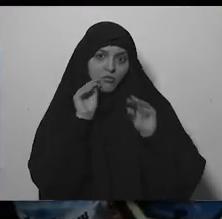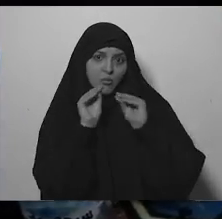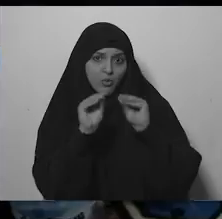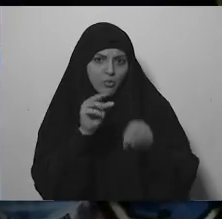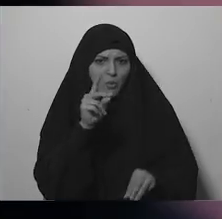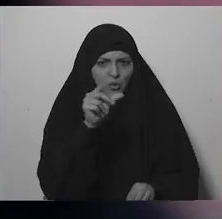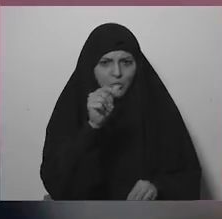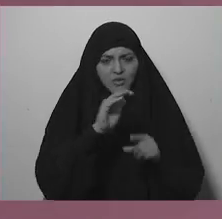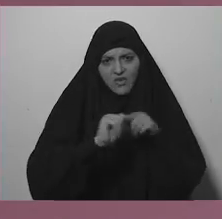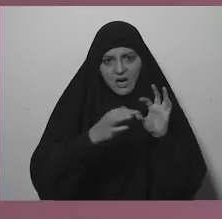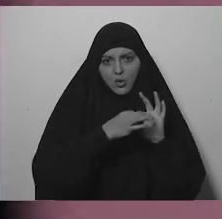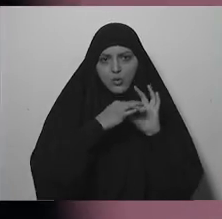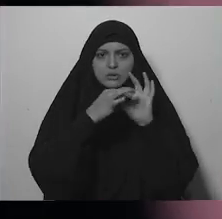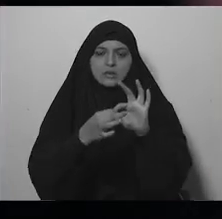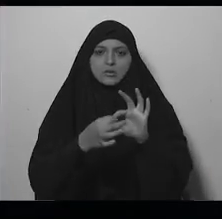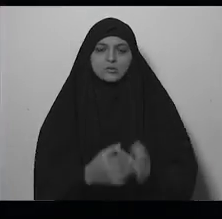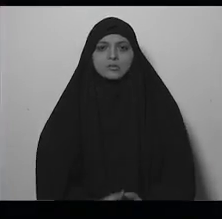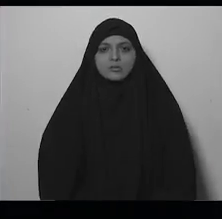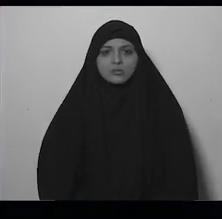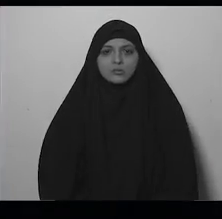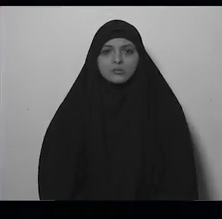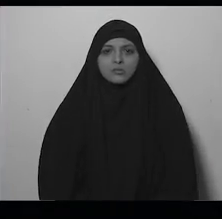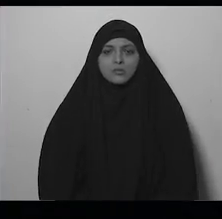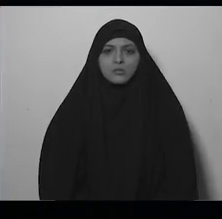proposé d'être un coordinateur.